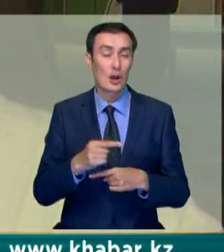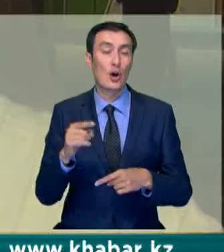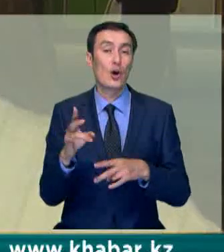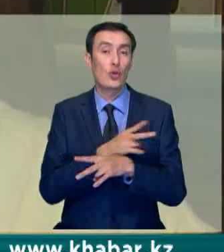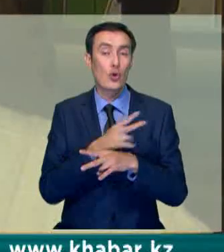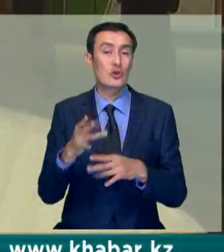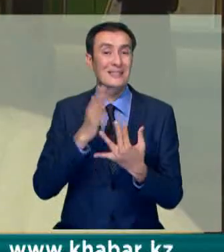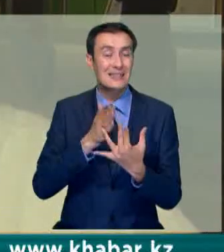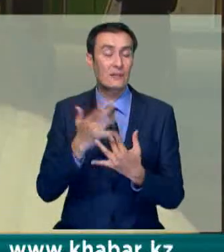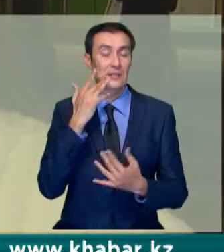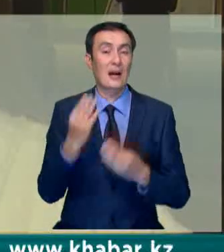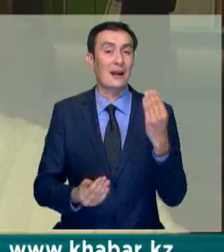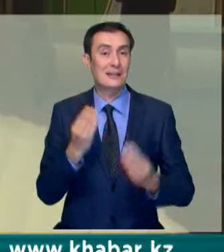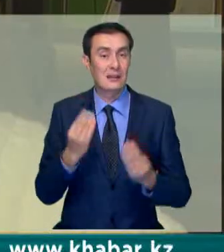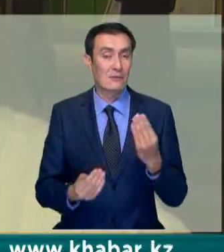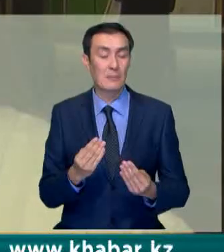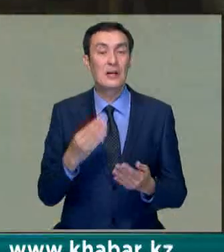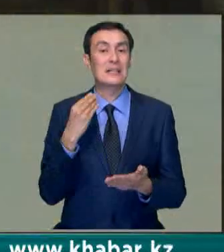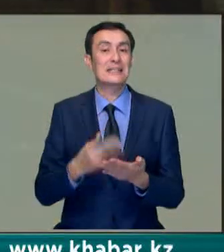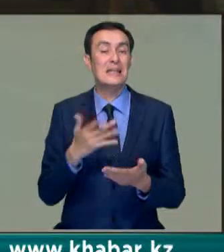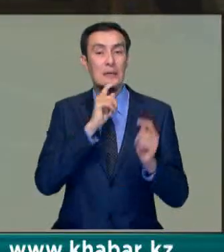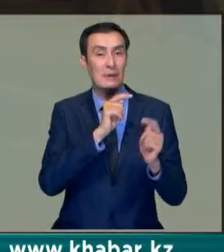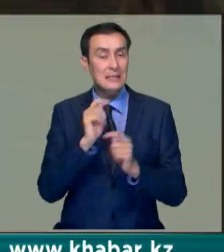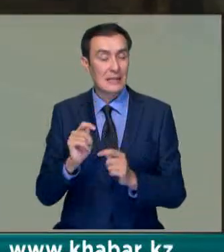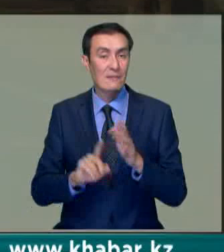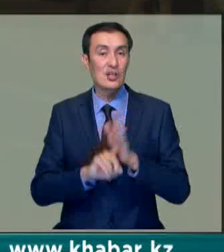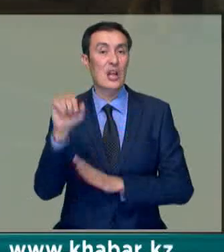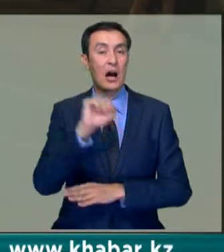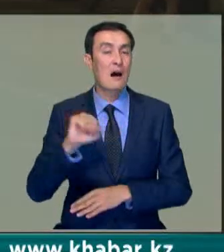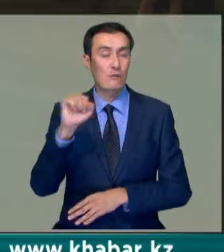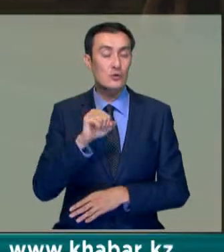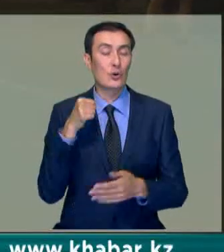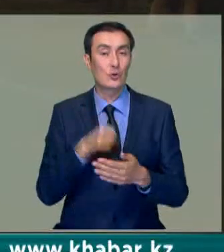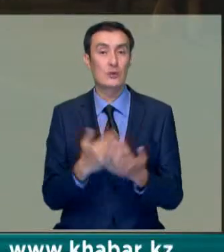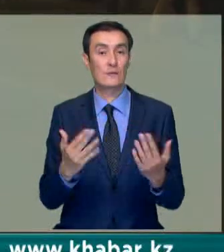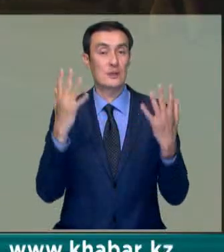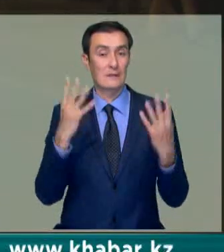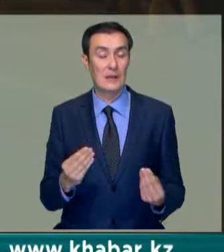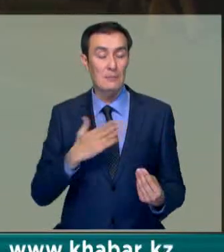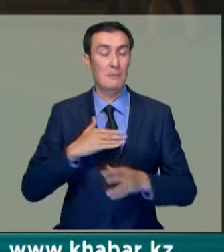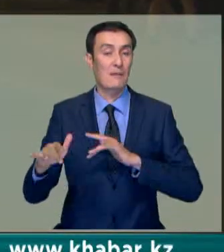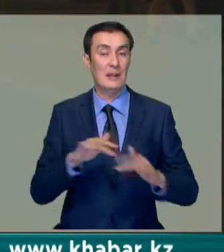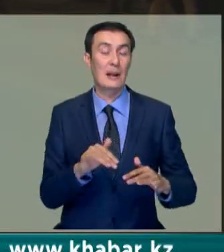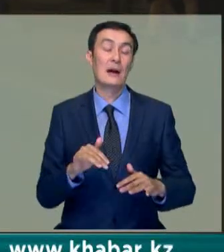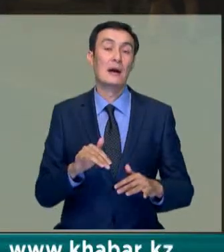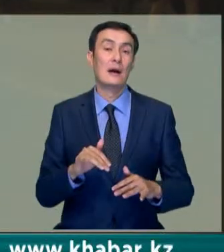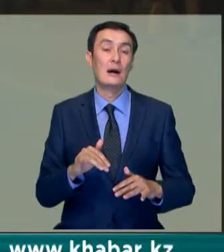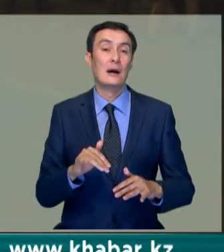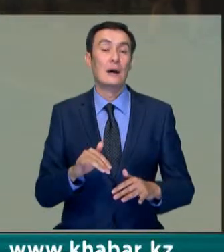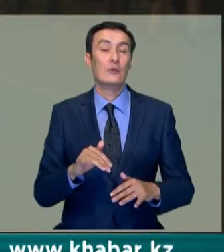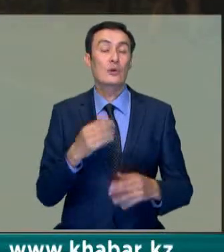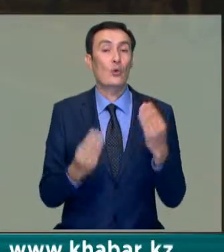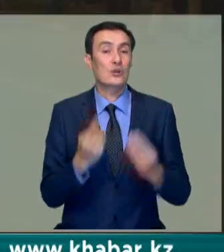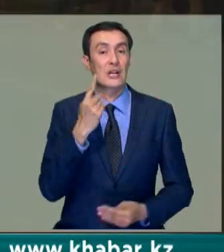мы всегда разыгрываем ценные призы. С начала августа по сегодняшний день мы проводили акцию по розыгрышу 1